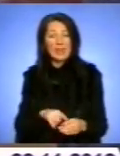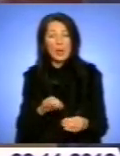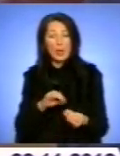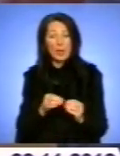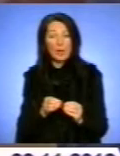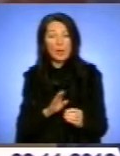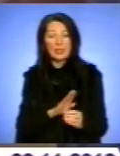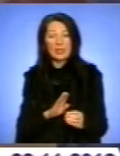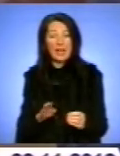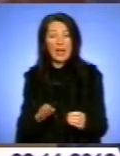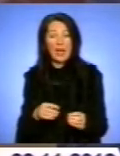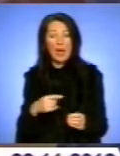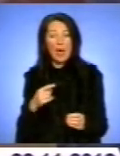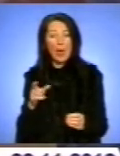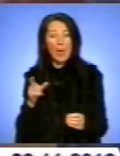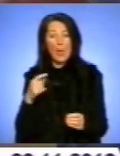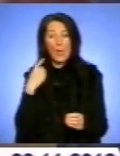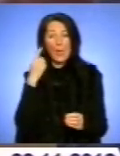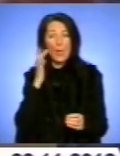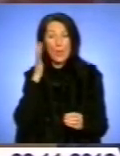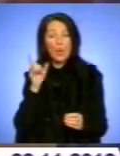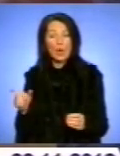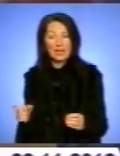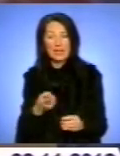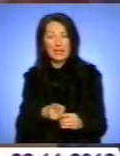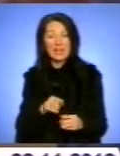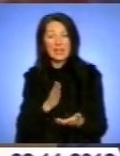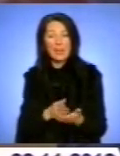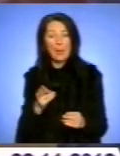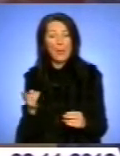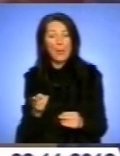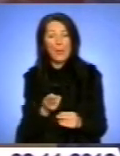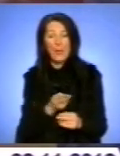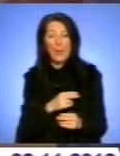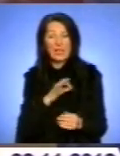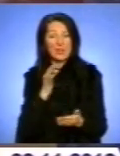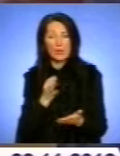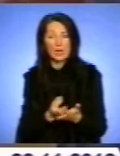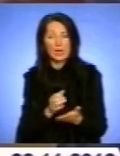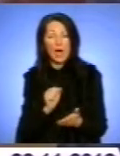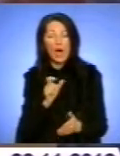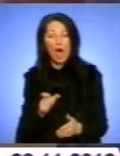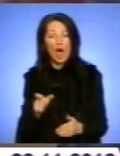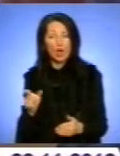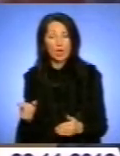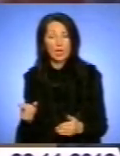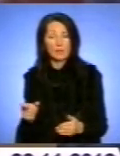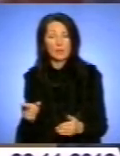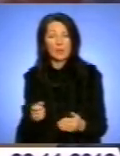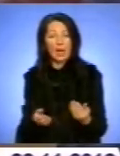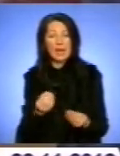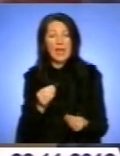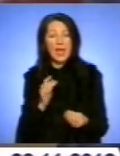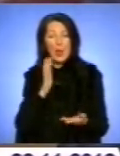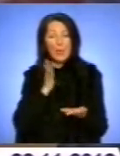не певних політиків, які є безвідповідальними, а людей. Але